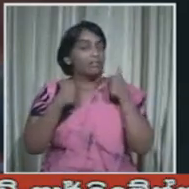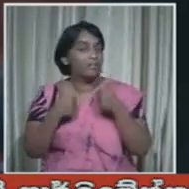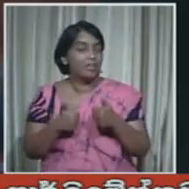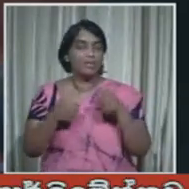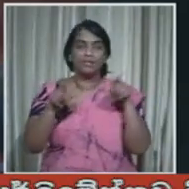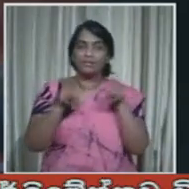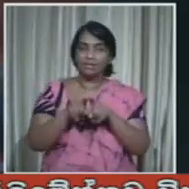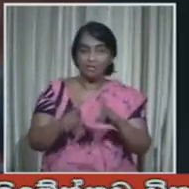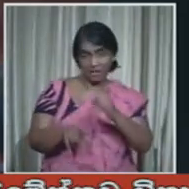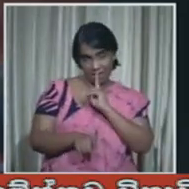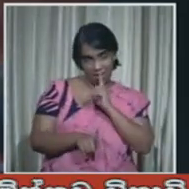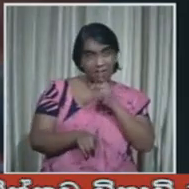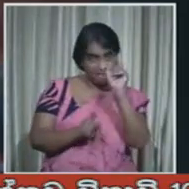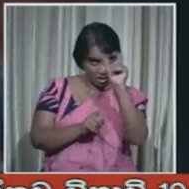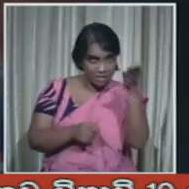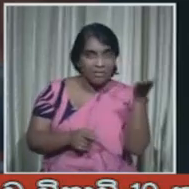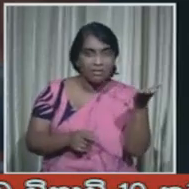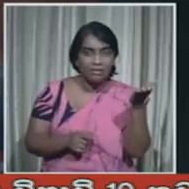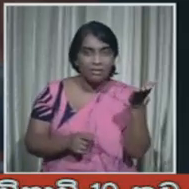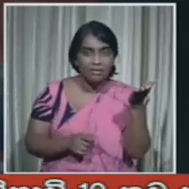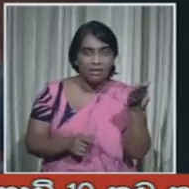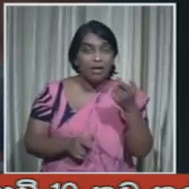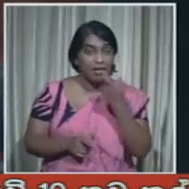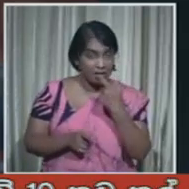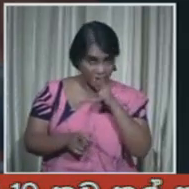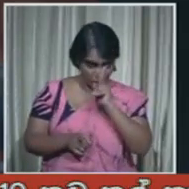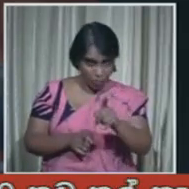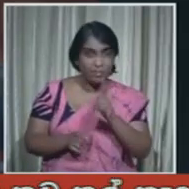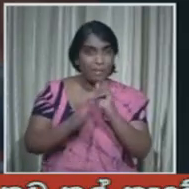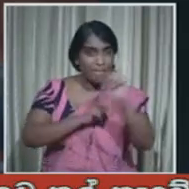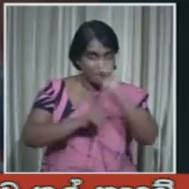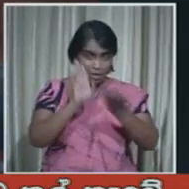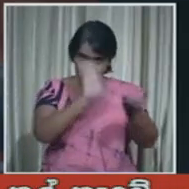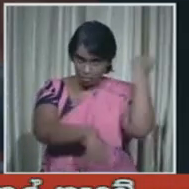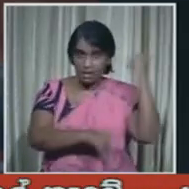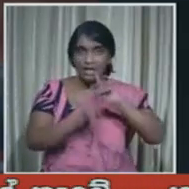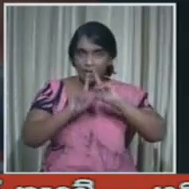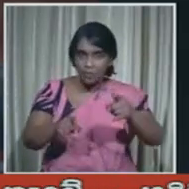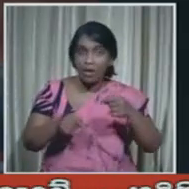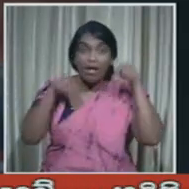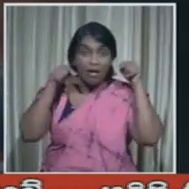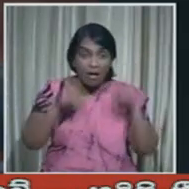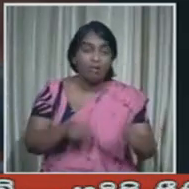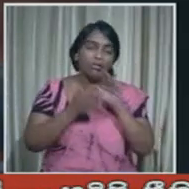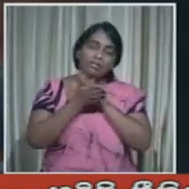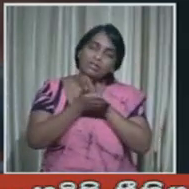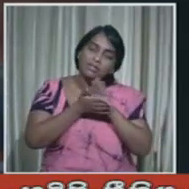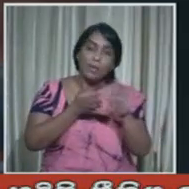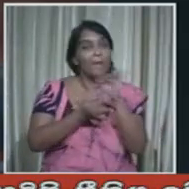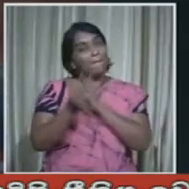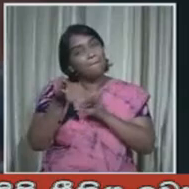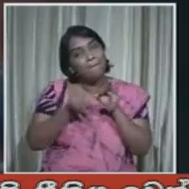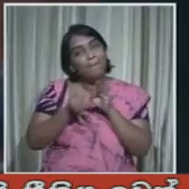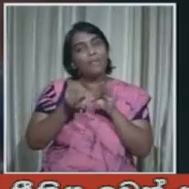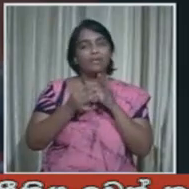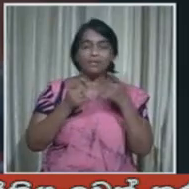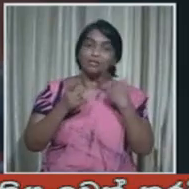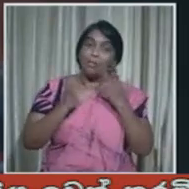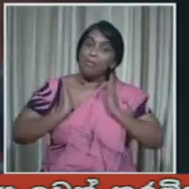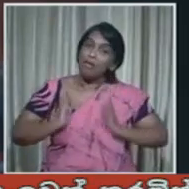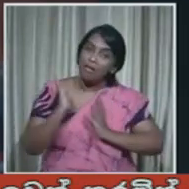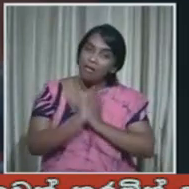මේ කටවල්වල තිබු වචනද මේ කටවල්වල මේ පාර්ලිමේන්තුවේ කවදාවත් කිව්වද අද තමයි සාමය ප්‍රජාතන්ත්‍රවාදය